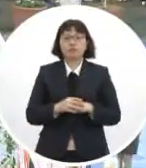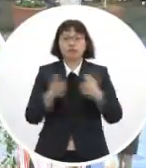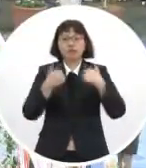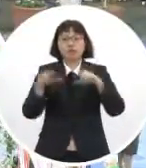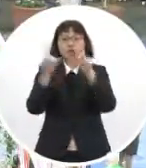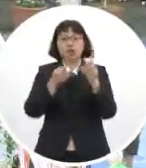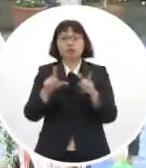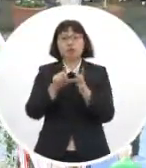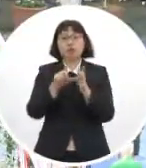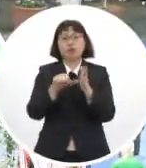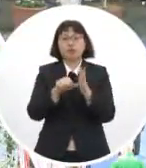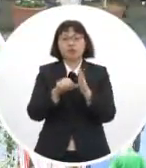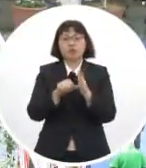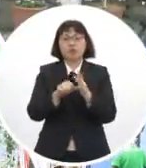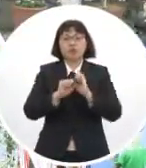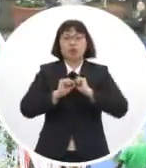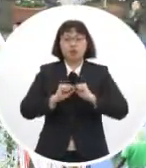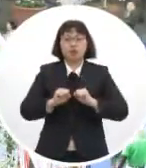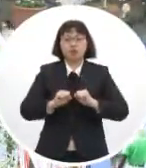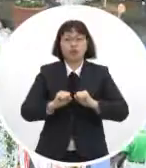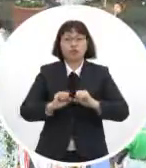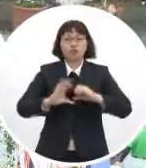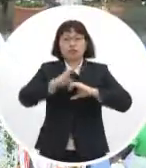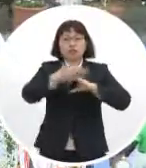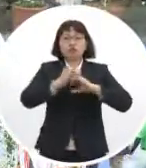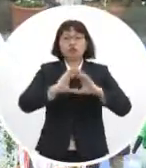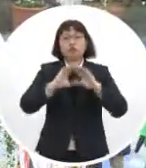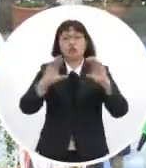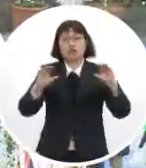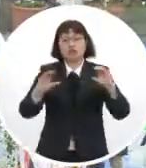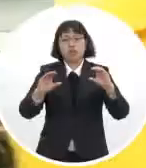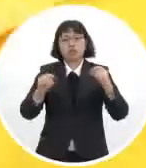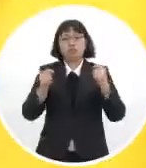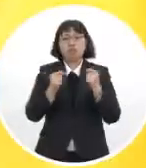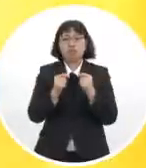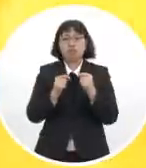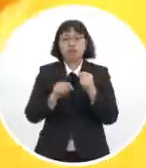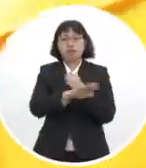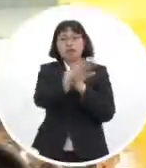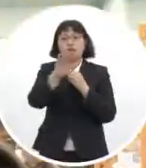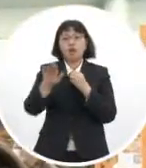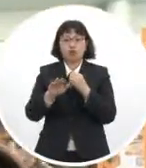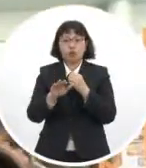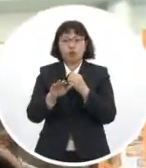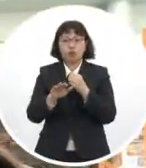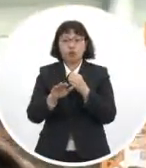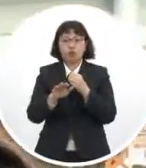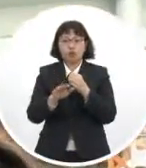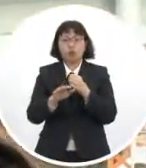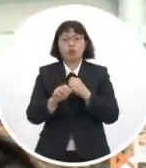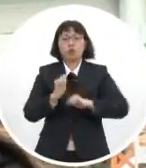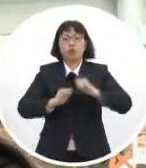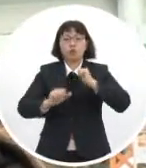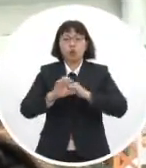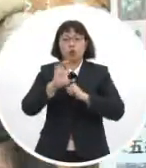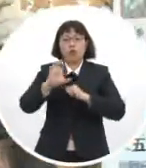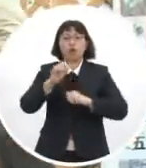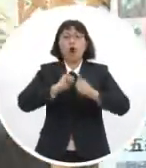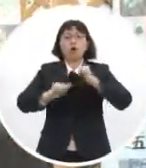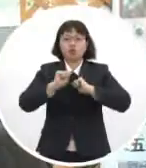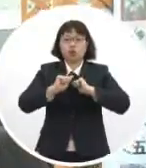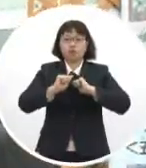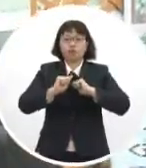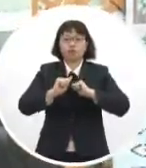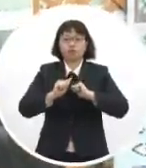常生活の中で行う地球に優しい身近な環境配慮行動、エコアクションのキックオフイベントです